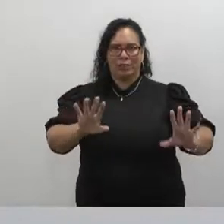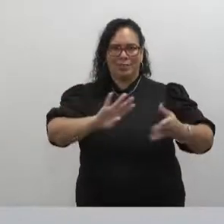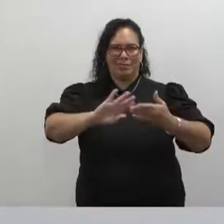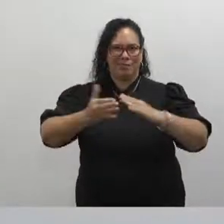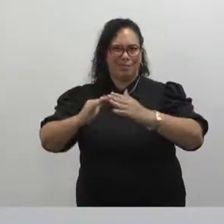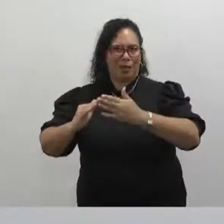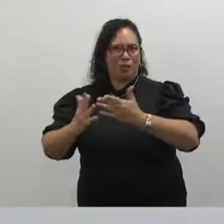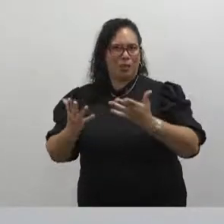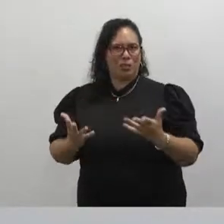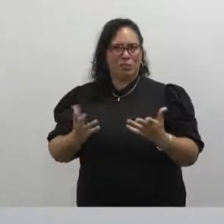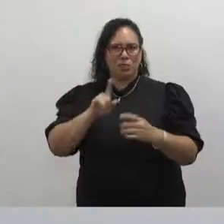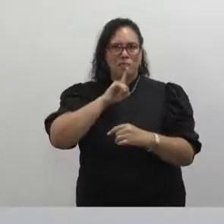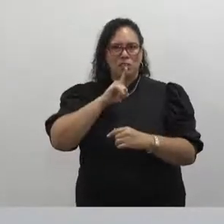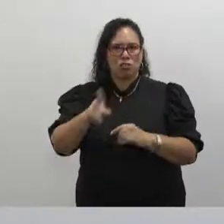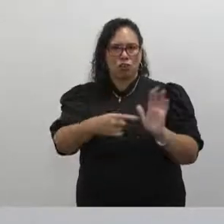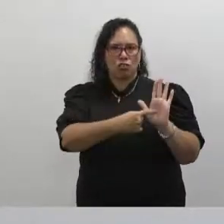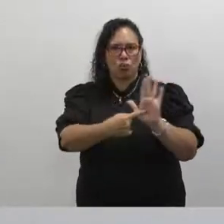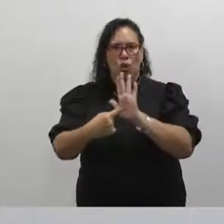là phía